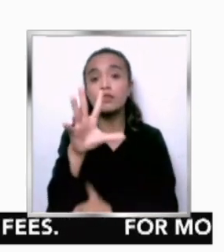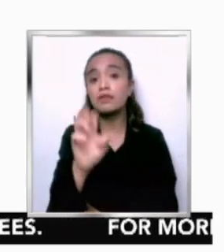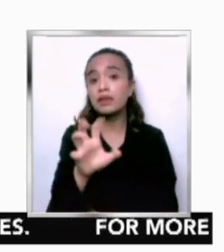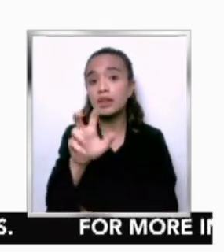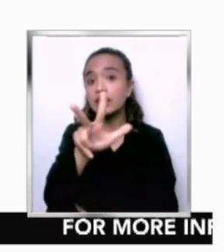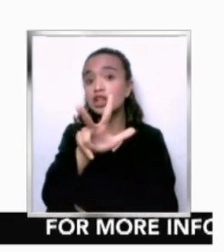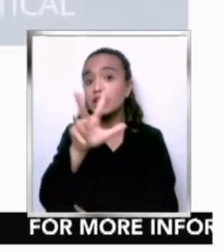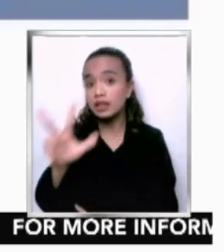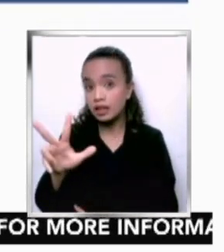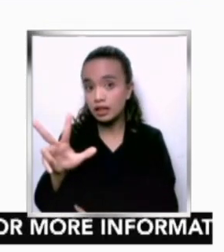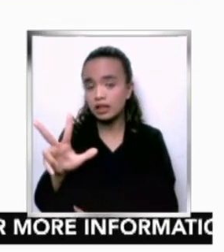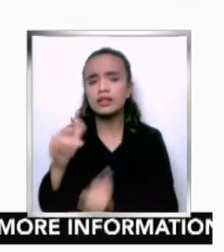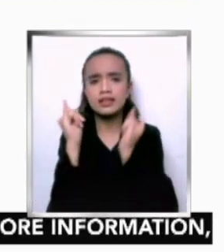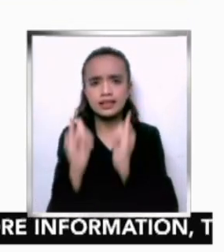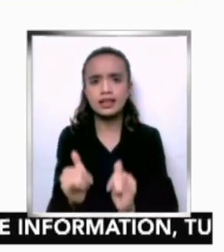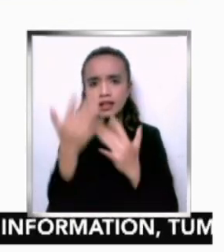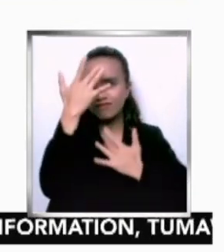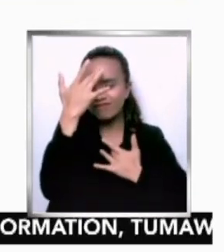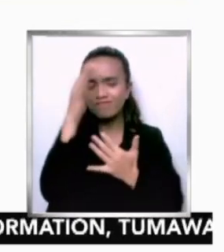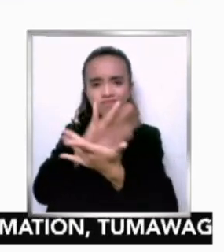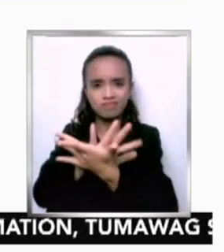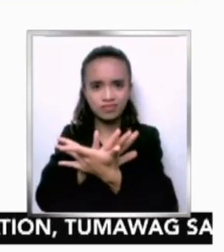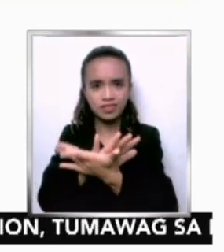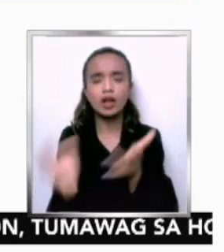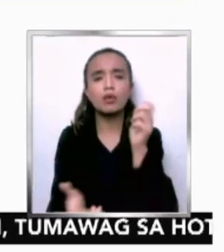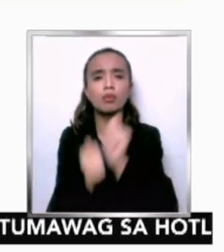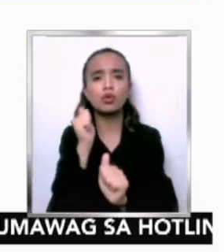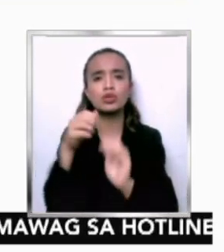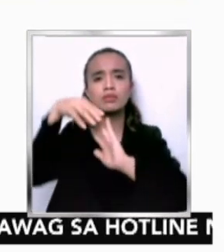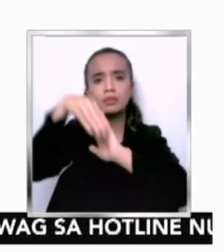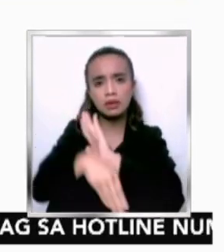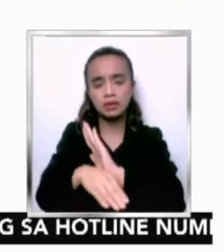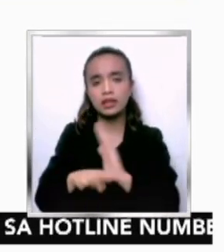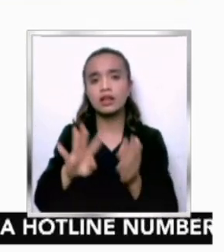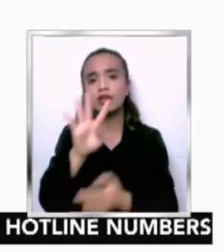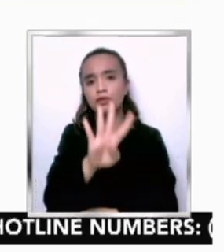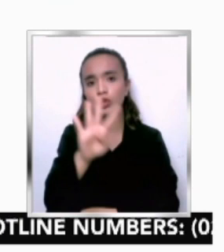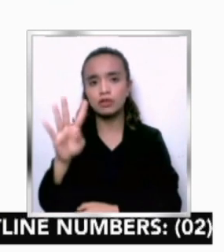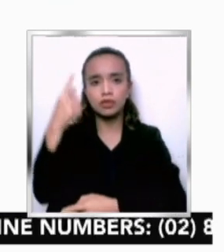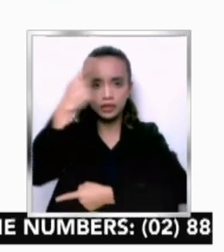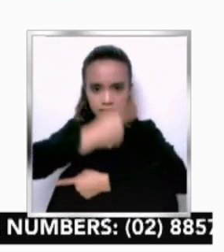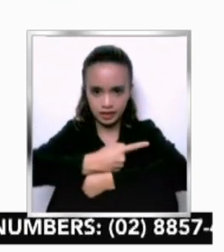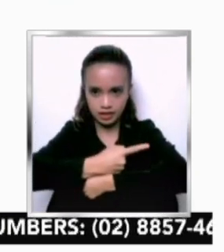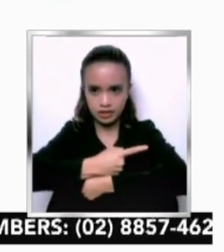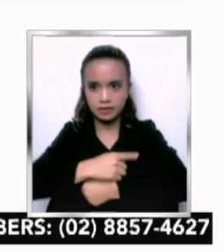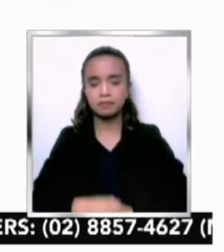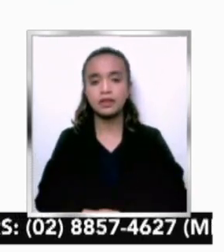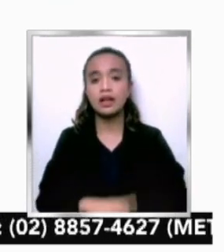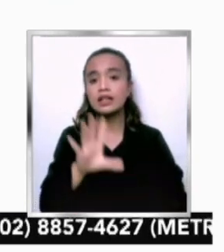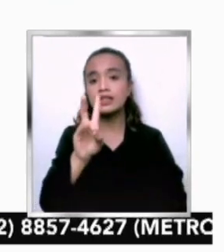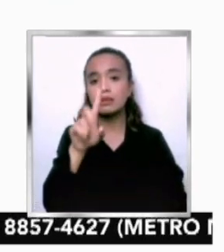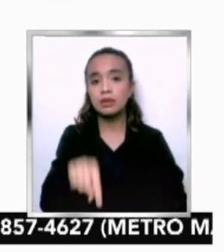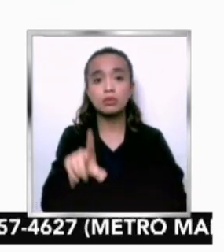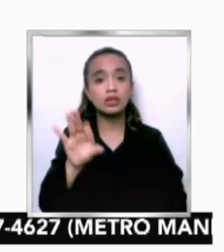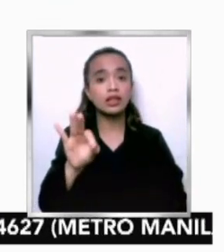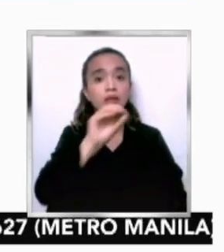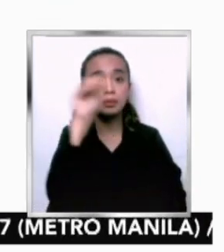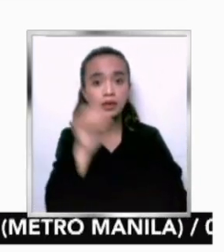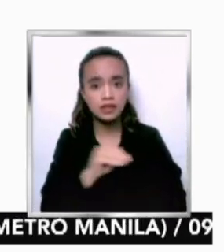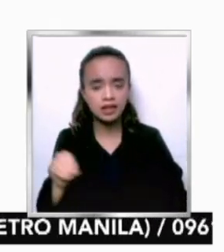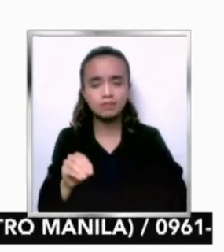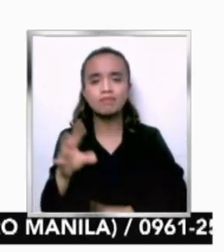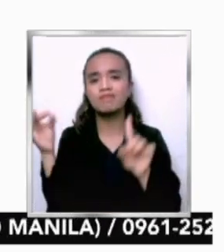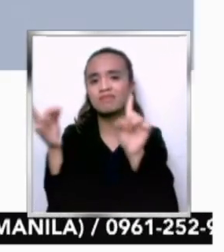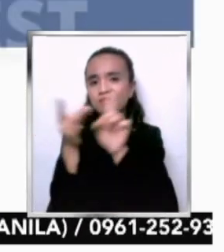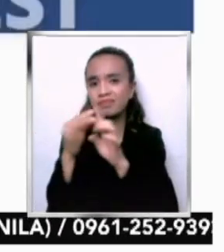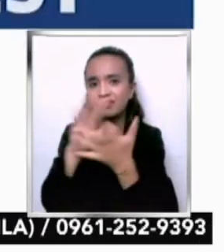62,533 ng active cases. Pinakamababa po yan sa loob ng 44 na araw. 7.9% ang positivity rate sa